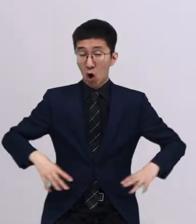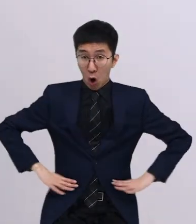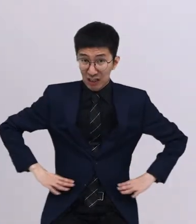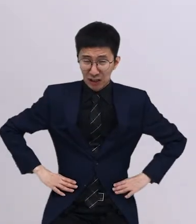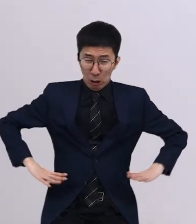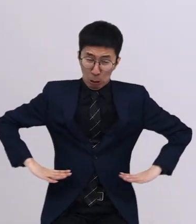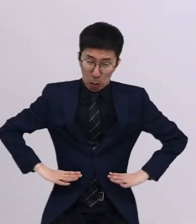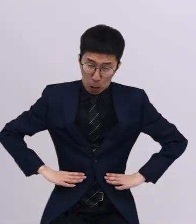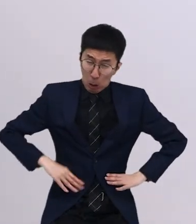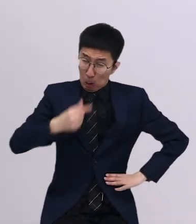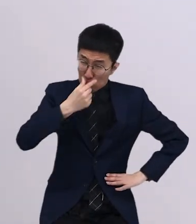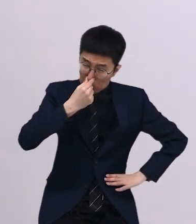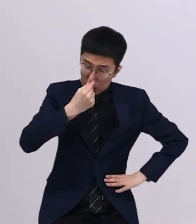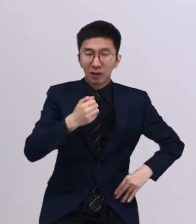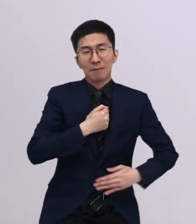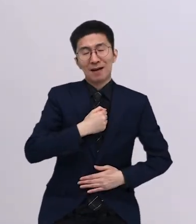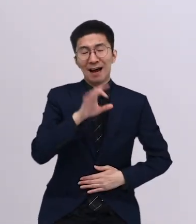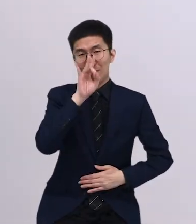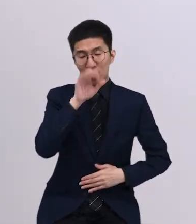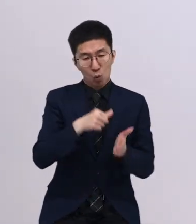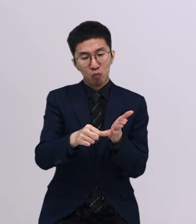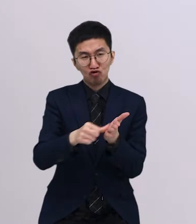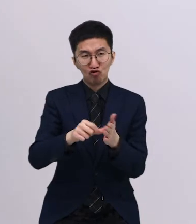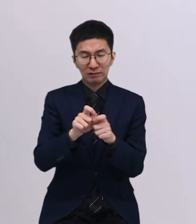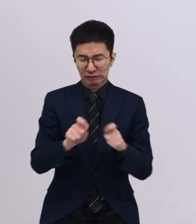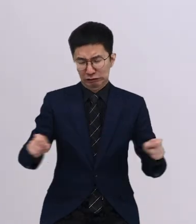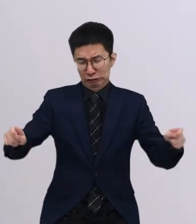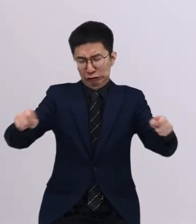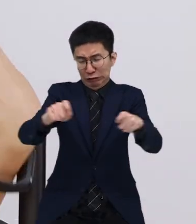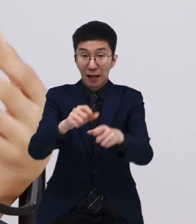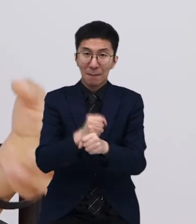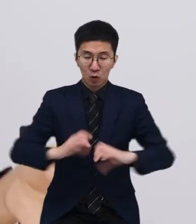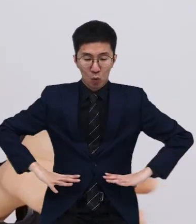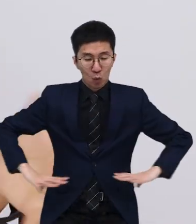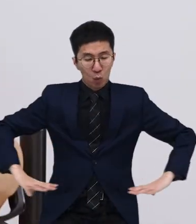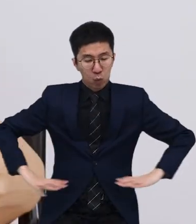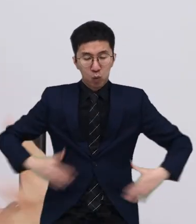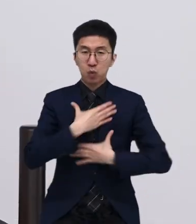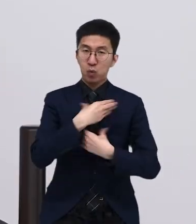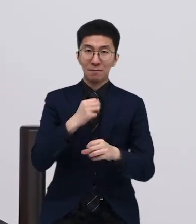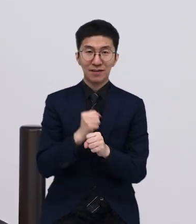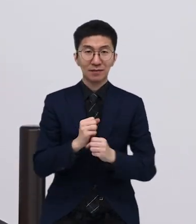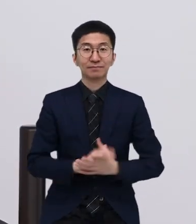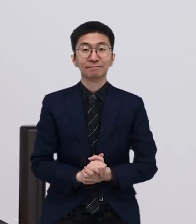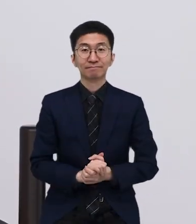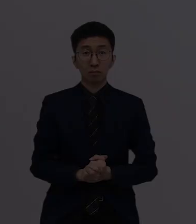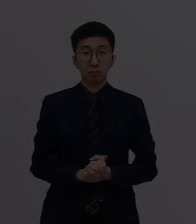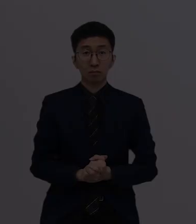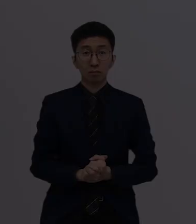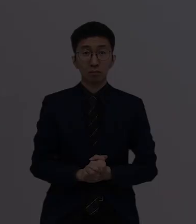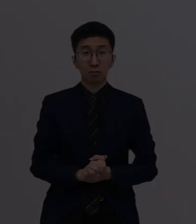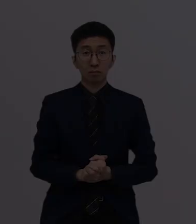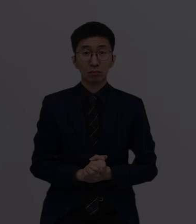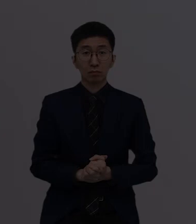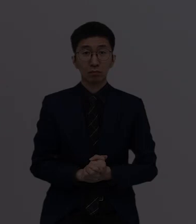재고 그리고 허리는 제가 째이면 안 돼서 고무줄로 바꿔요. 그렇게 해서 수선을 거쳐서 옷을 입고 있습니다. 평소